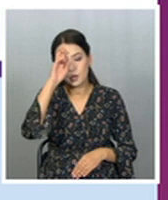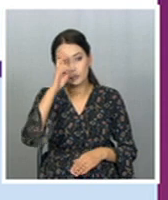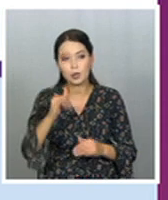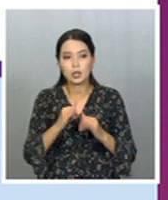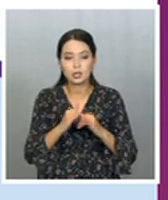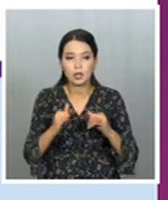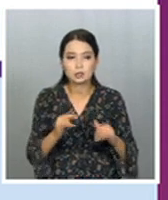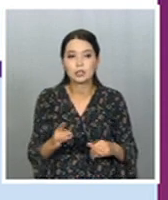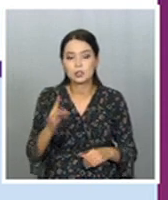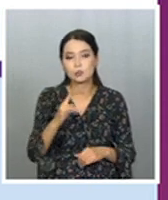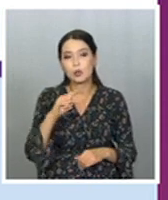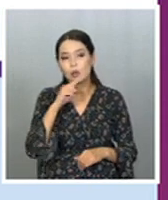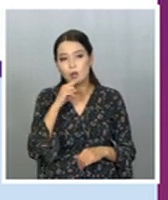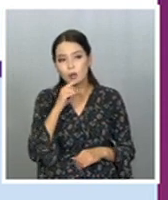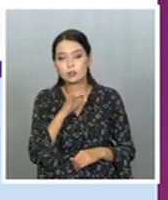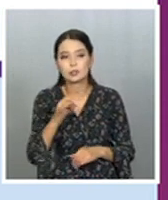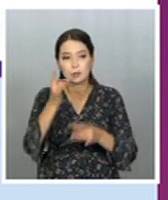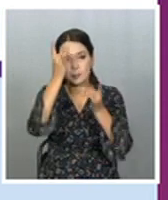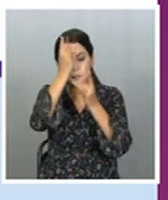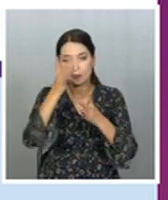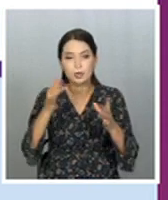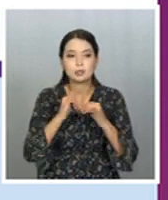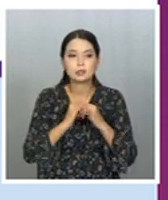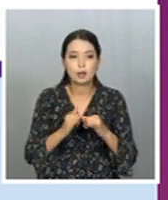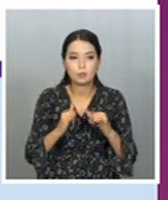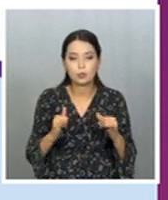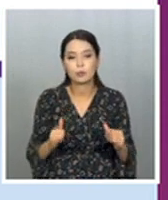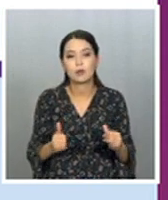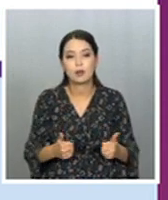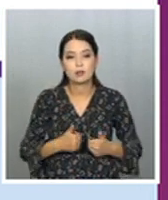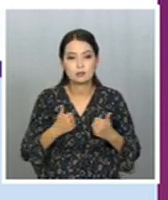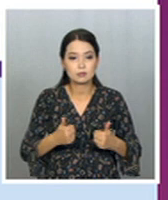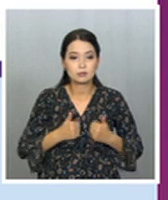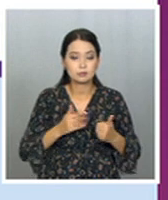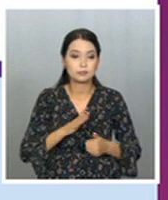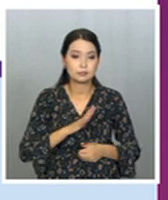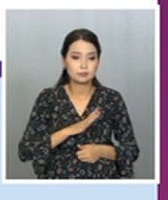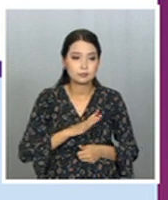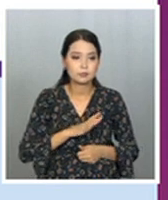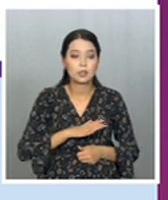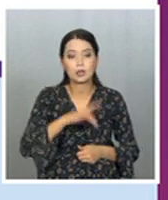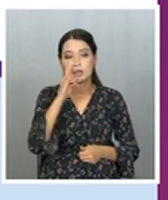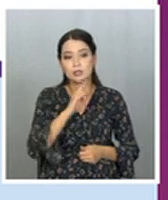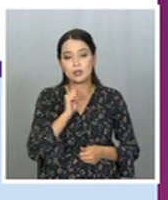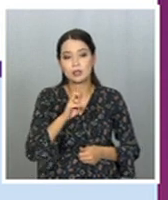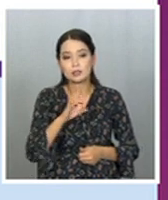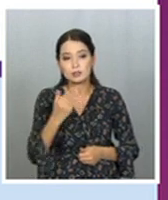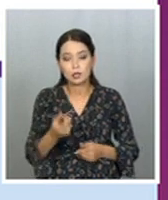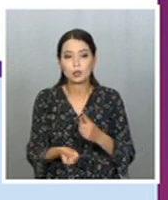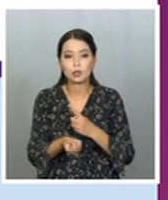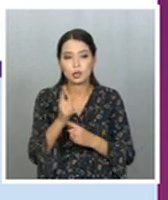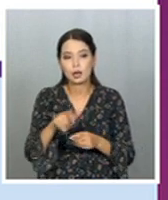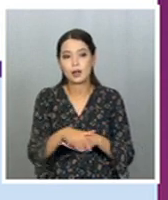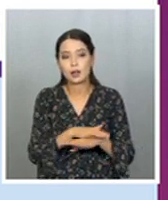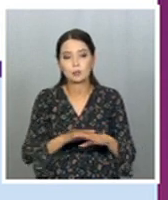нығайтып, республиканың экономикалық және мәдени дамуына ықпал етті. Қазақ АКСР-ның құрылуы